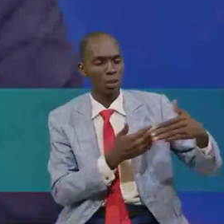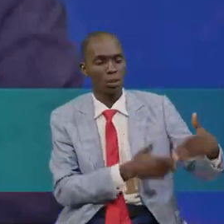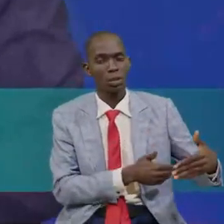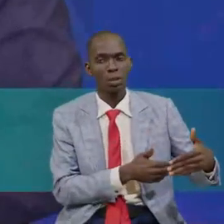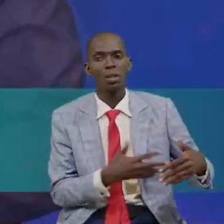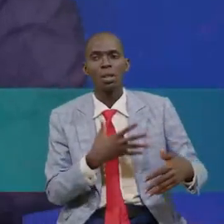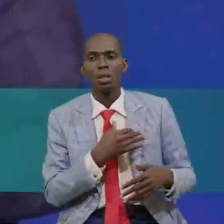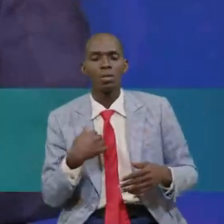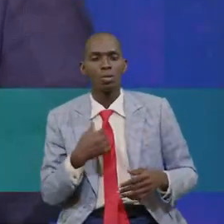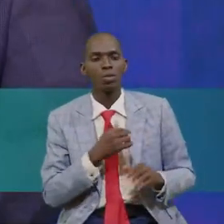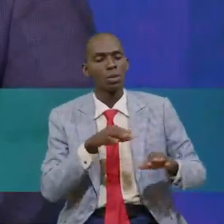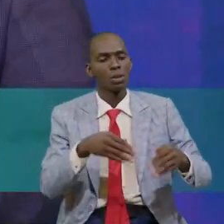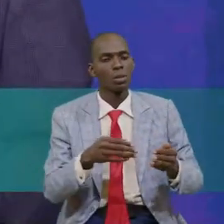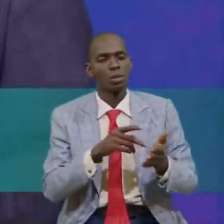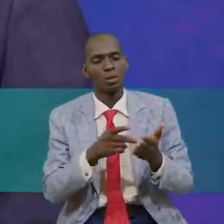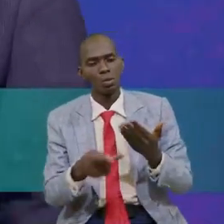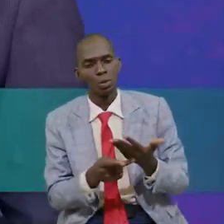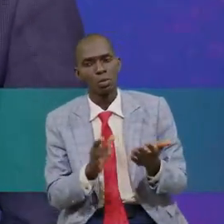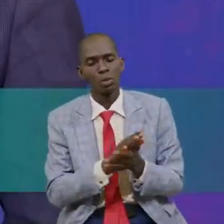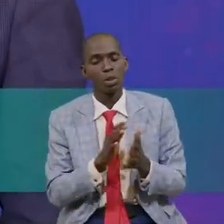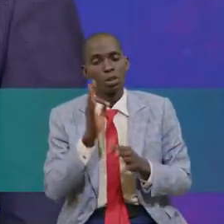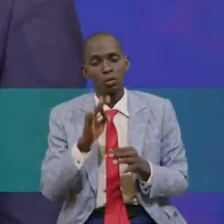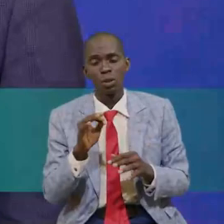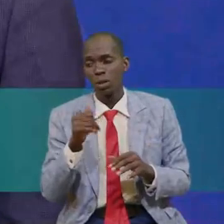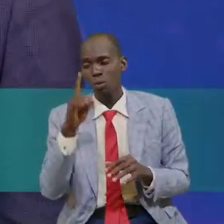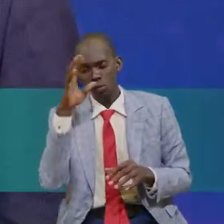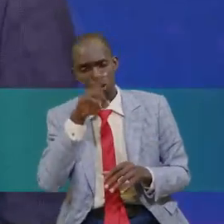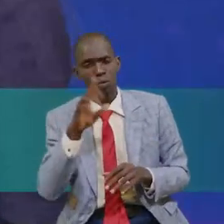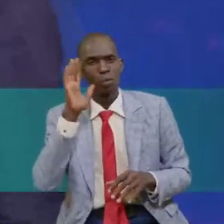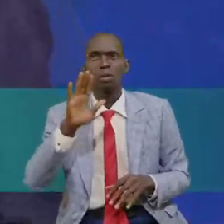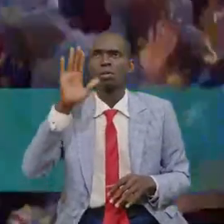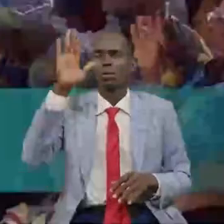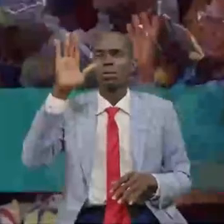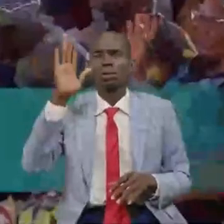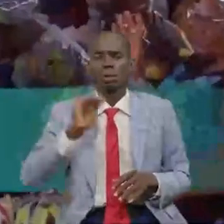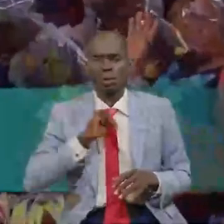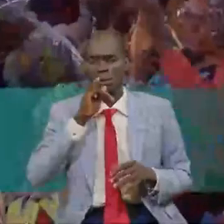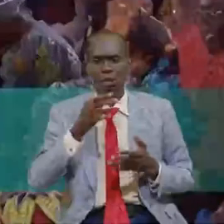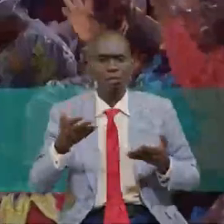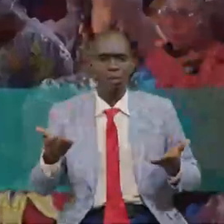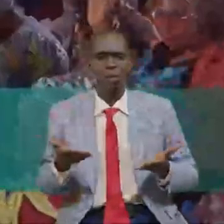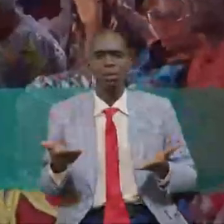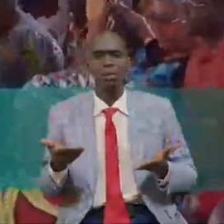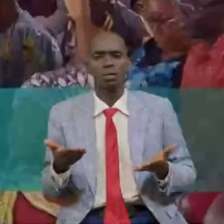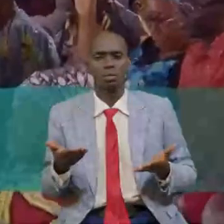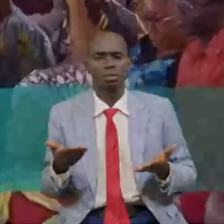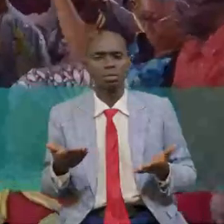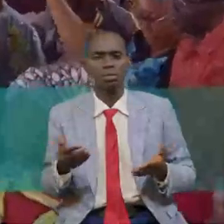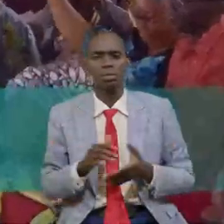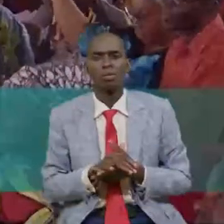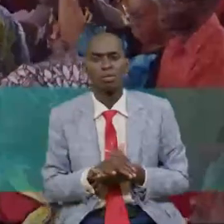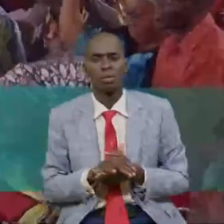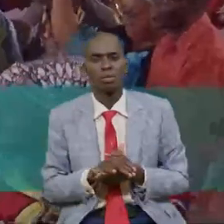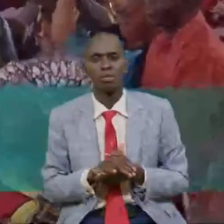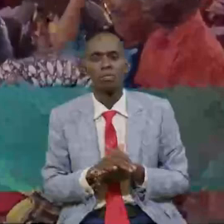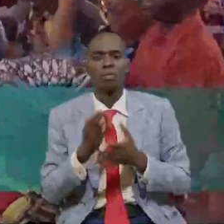l'association chrétienne. Nous donnons. Si on t'a sauté, qu'est-ce que tu fais? Tu lèves ta main et je suis là.